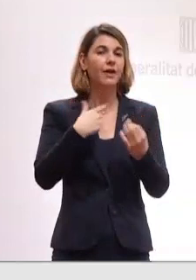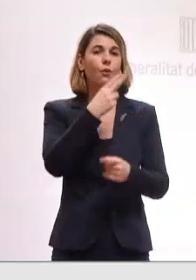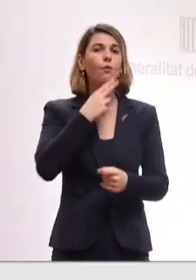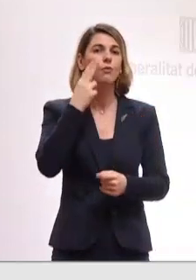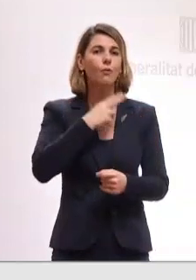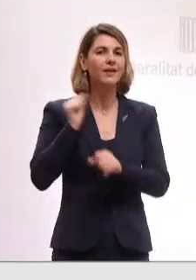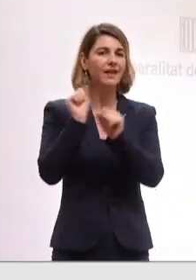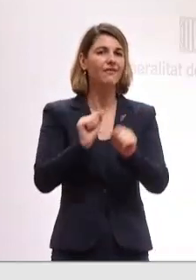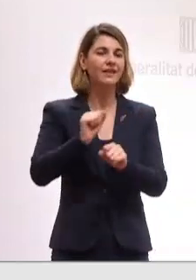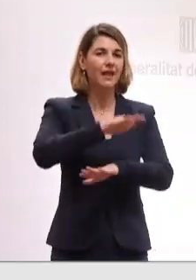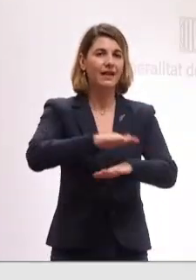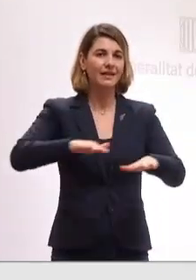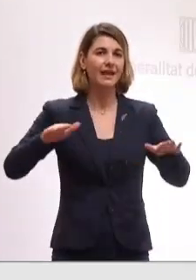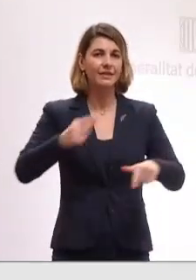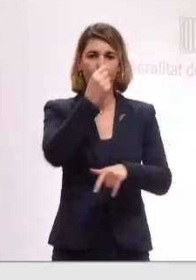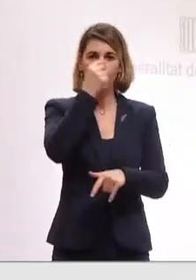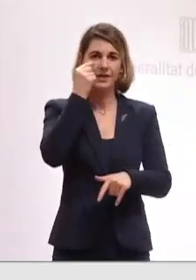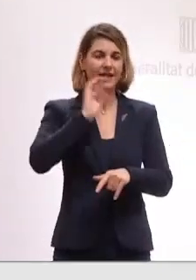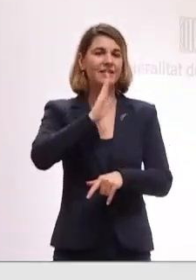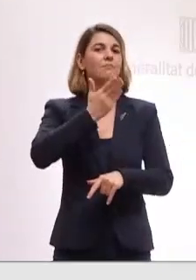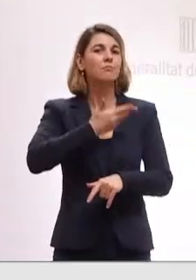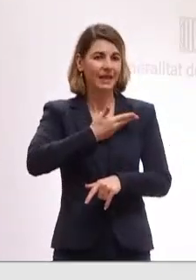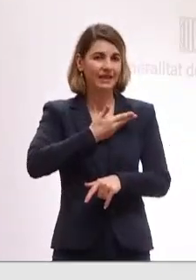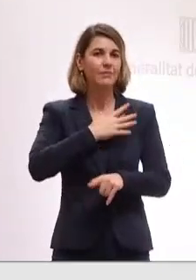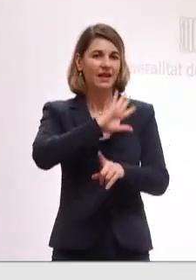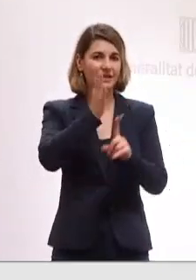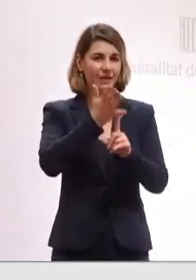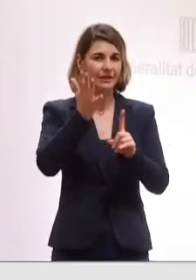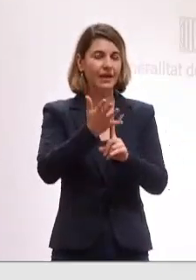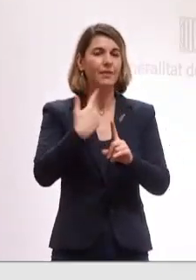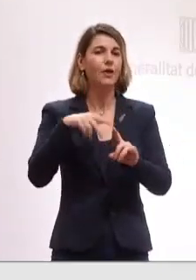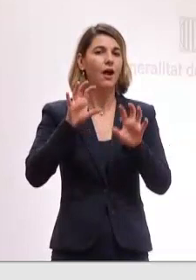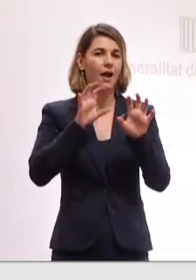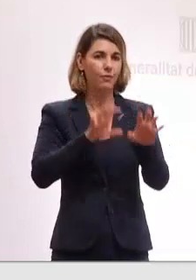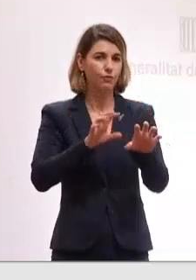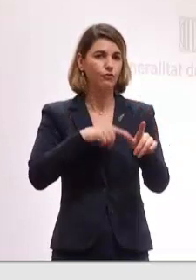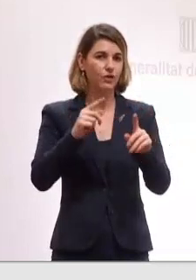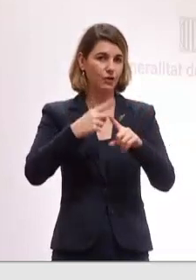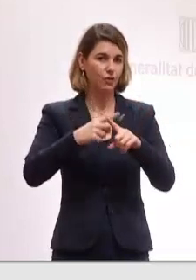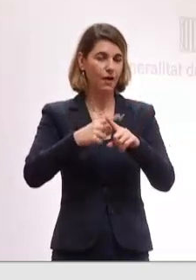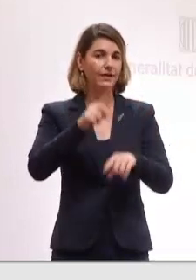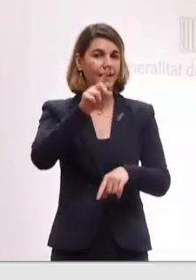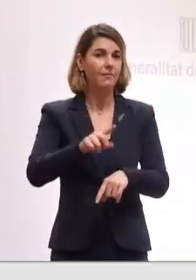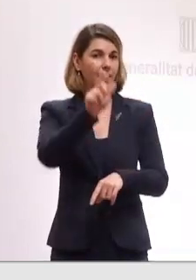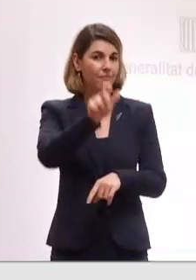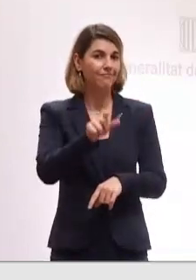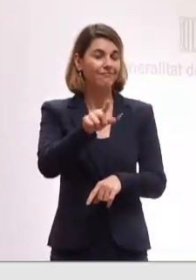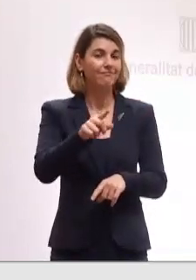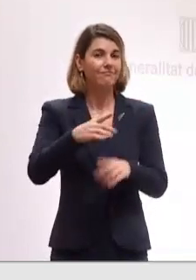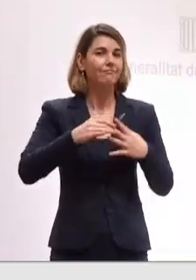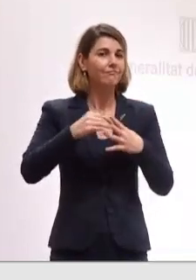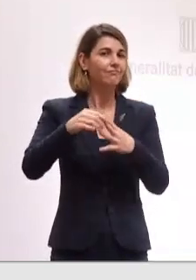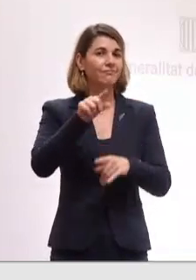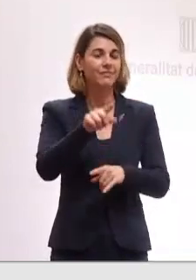defensa dels infants i dels adolescents víctimes del maltractament i abusos sexuals i ha estat una de les artífexs de l'expansió del